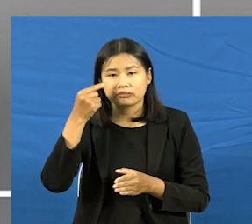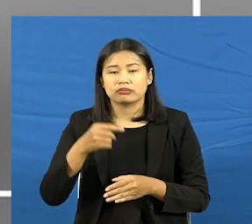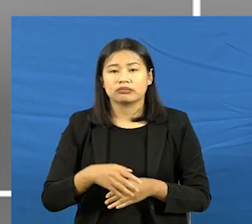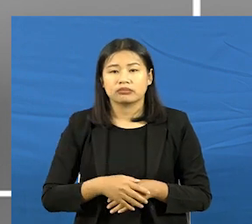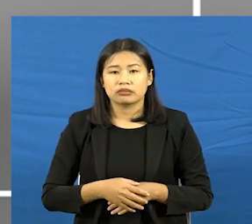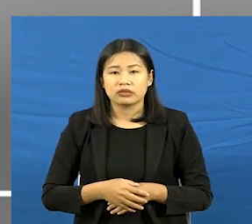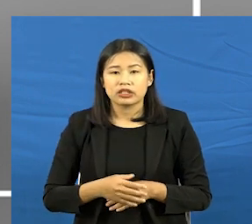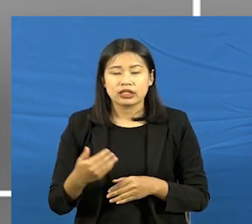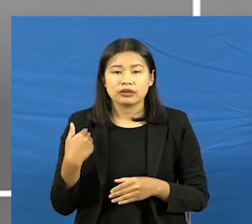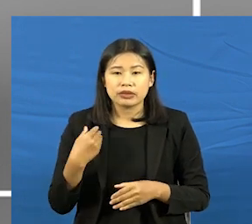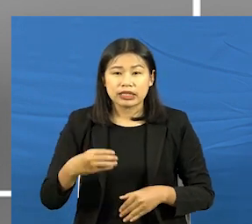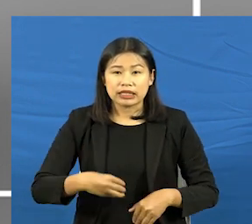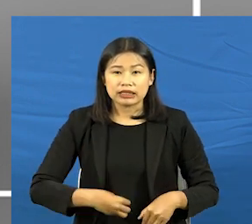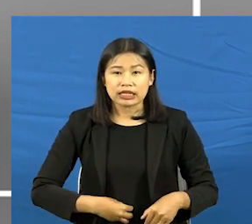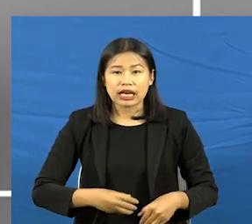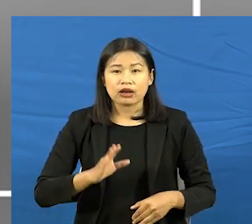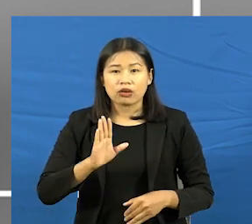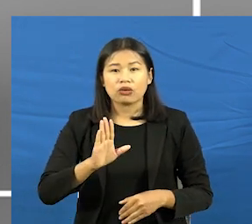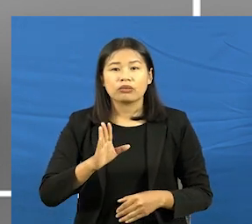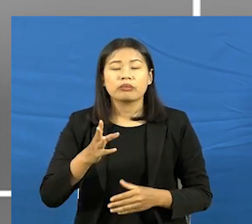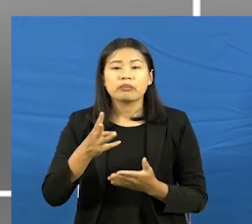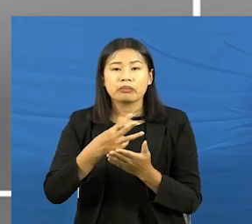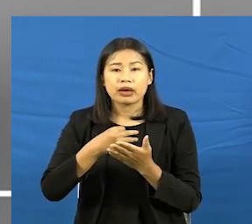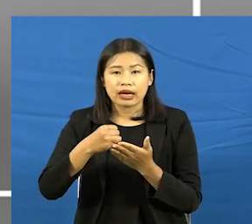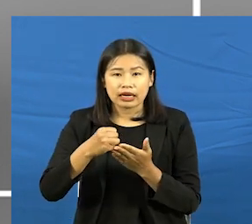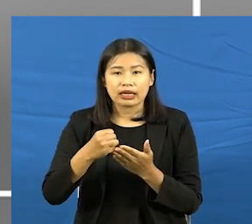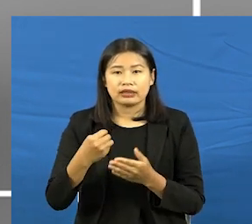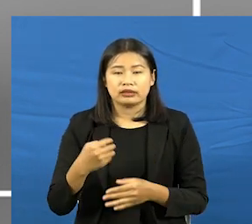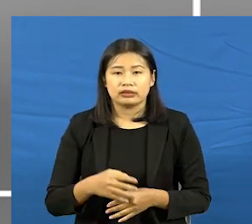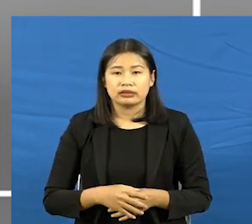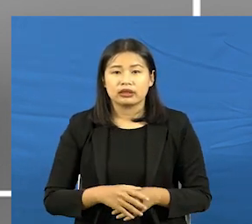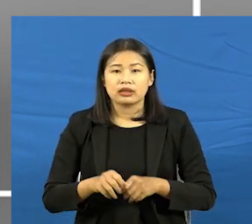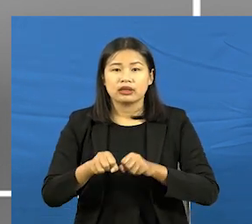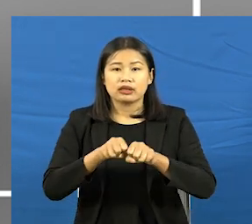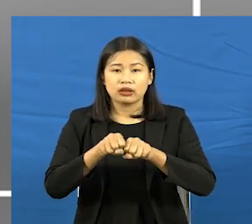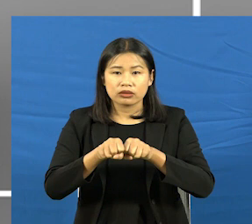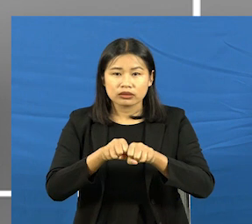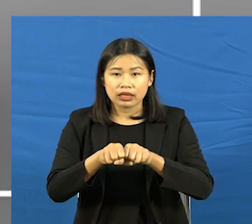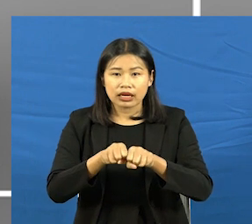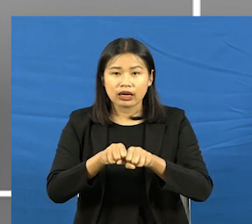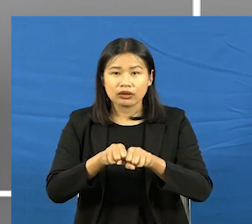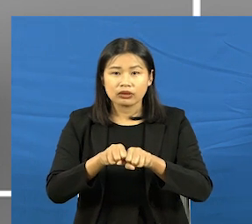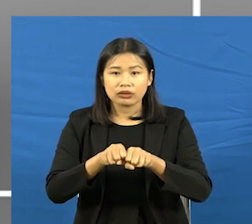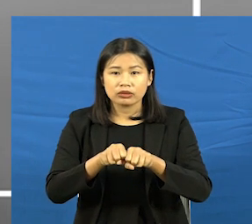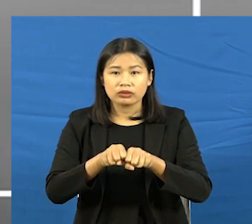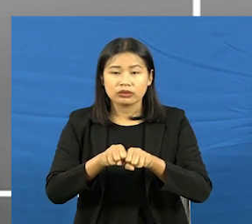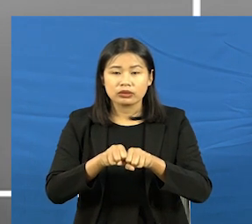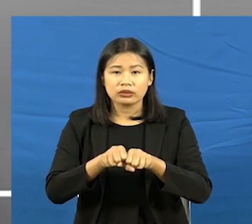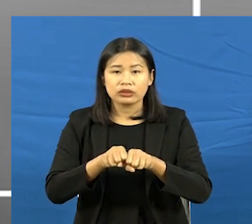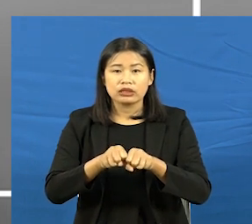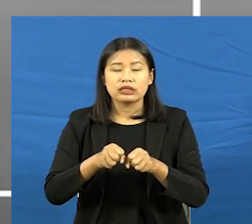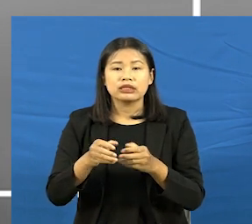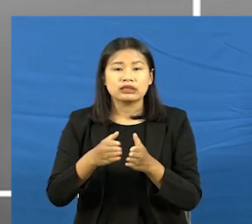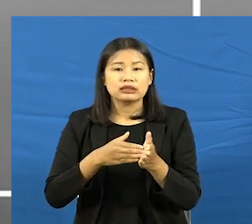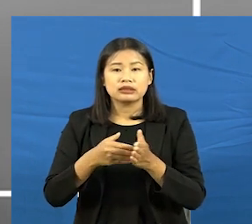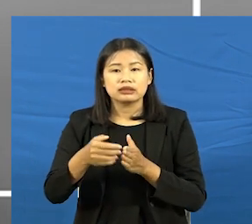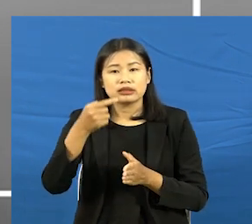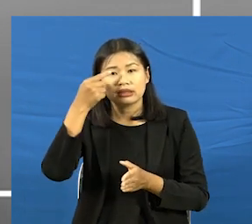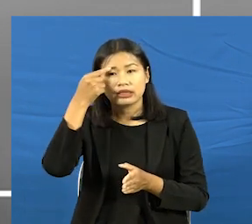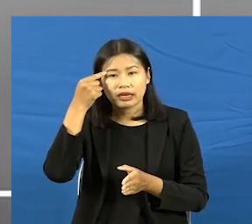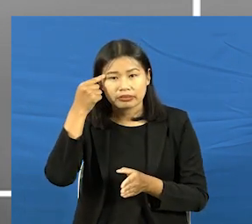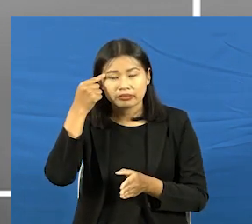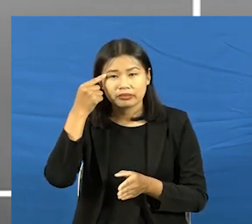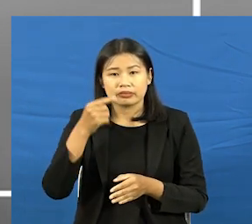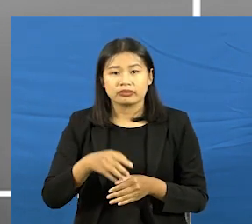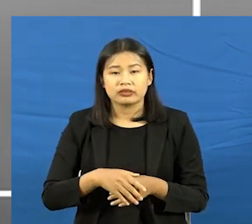ข็มมหาวิทยาลัยตรามหาวิทยาลัยนะส่วนรองเท้าก็เป็นรองเท้าหุ้มส้นสีดำน